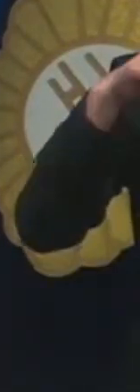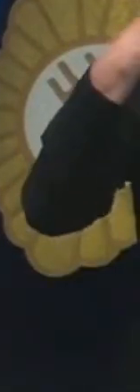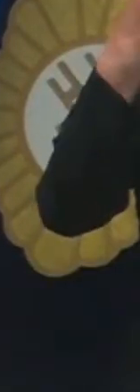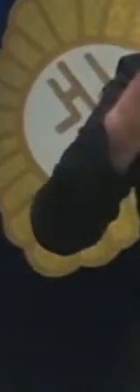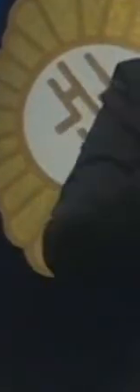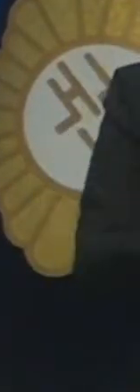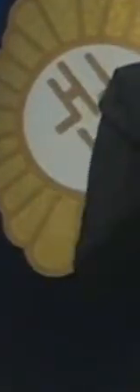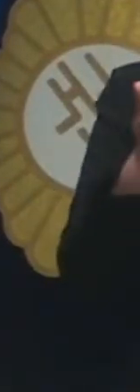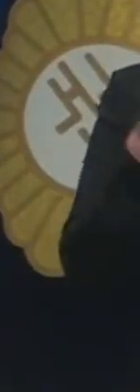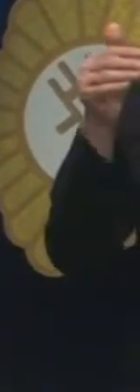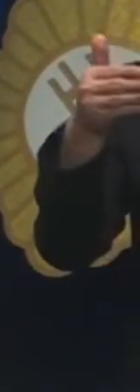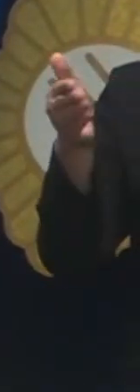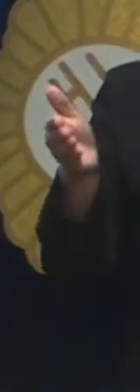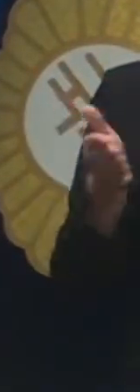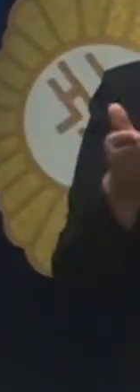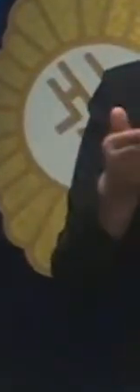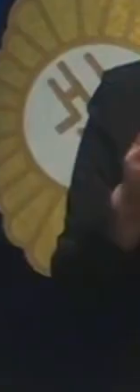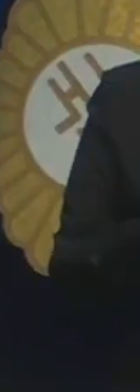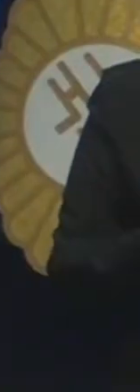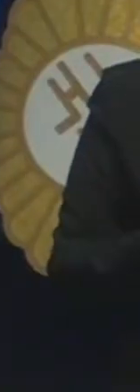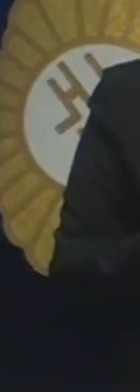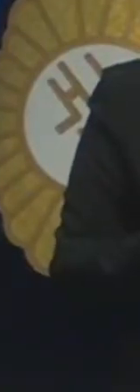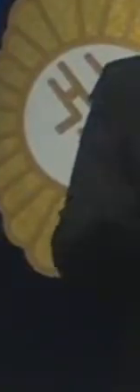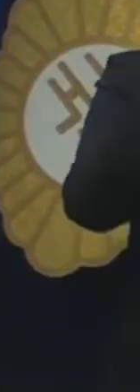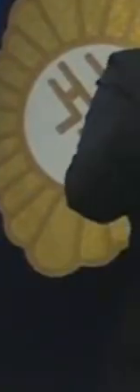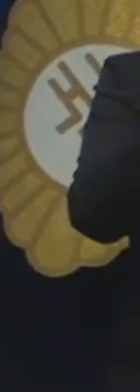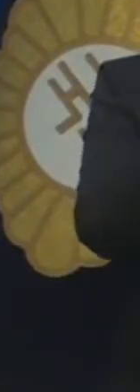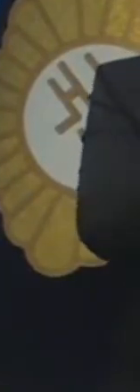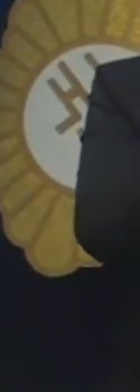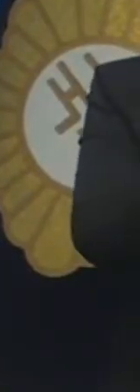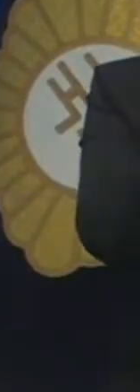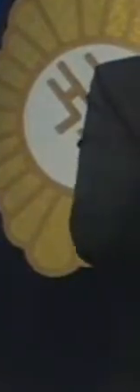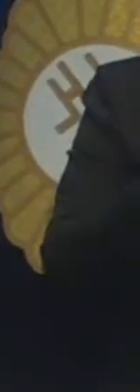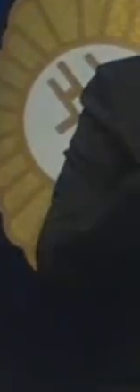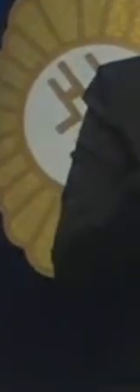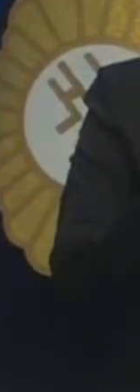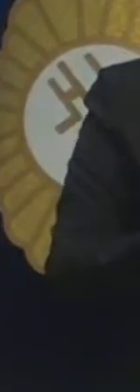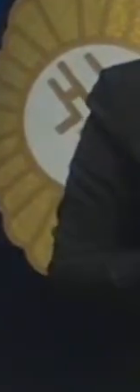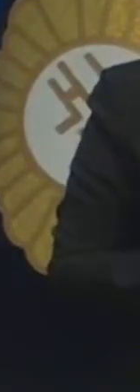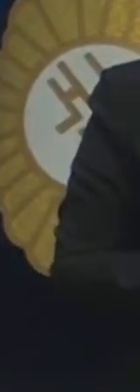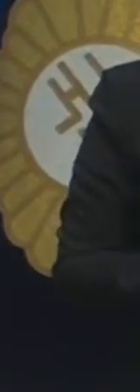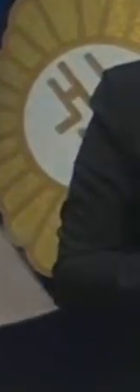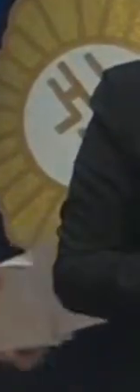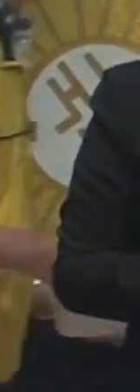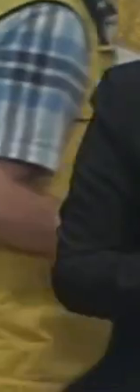다음은 진보당 홈플러스 대책위원장이신 정혜경 국회의원님 발언 듣겠습니다.